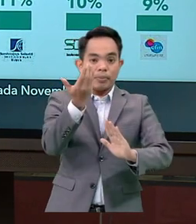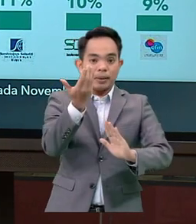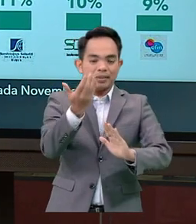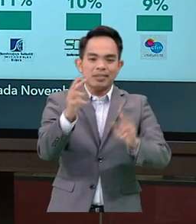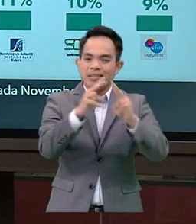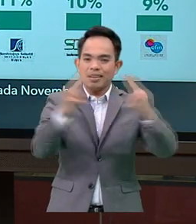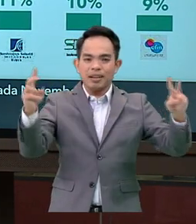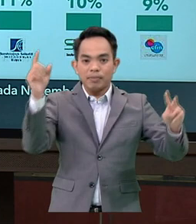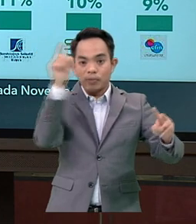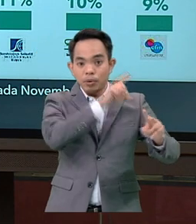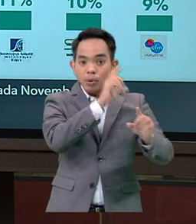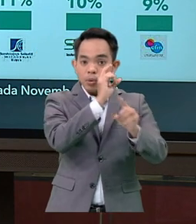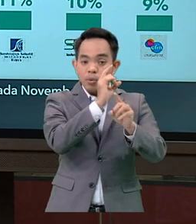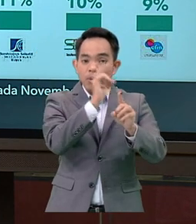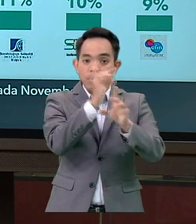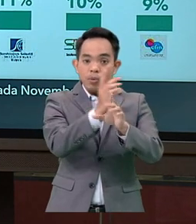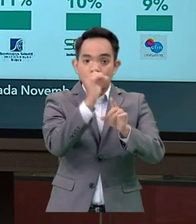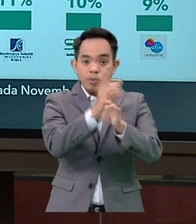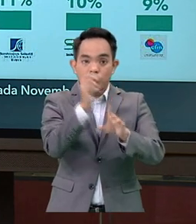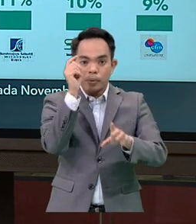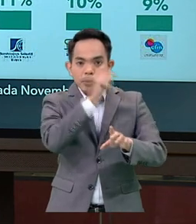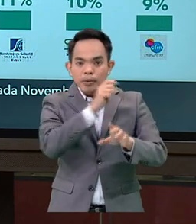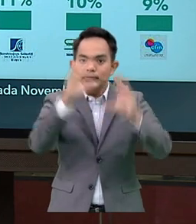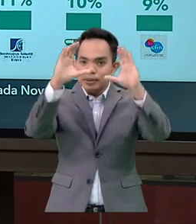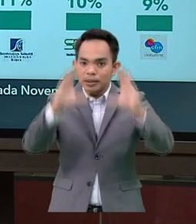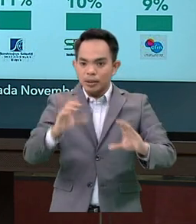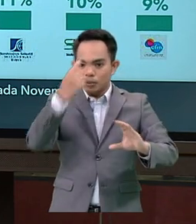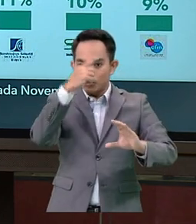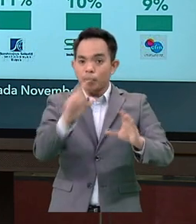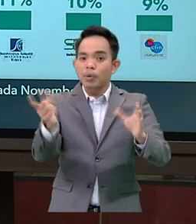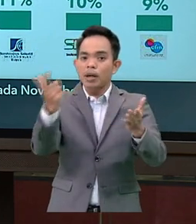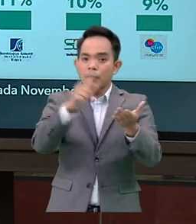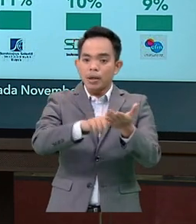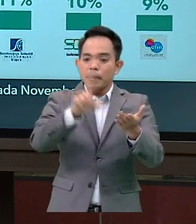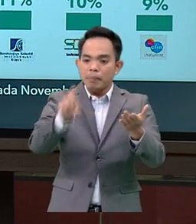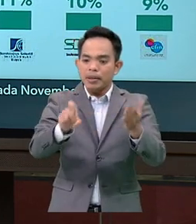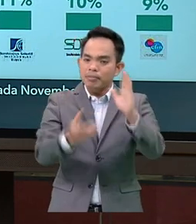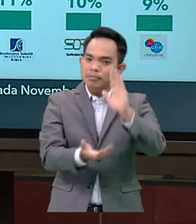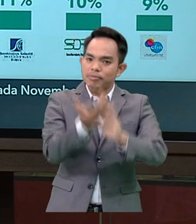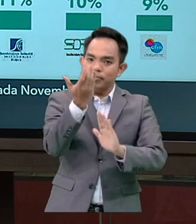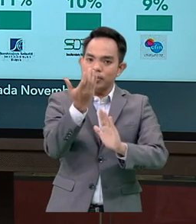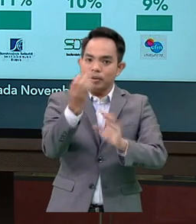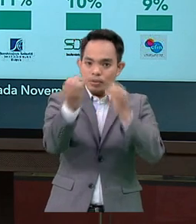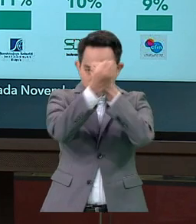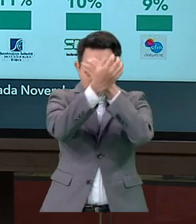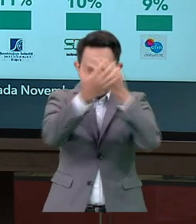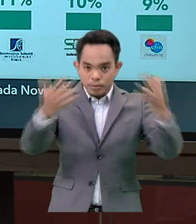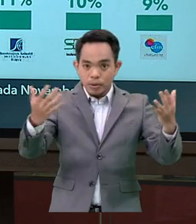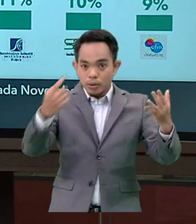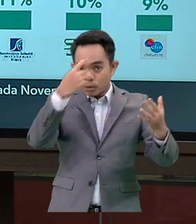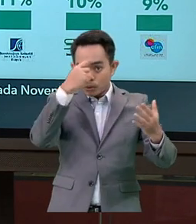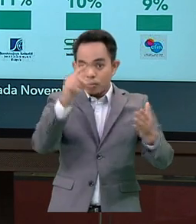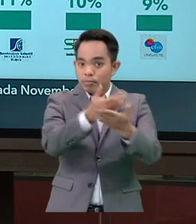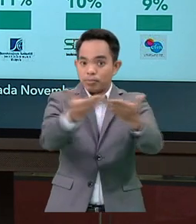ketara usaha-usaha penipuan dan langkah-langkah untuk melaporkan itu harus ditingkatkan dan ini maklumat kepada anda khususnya bagi Anda